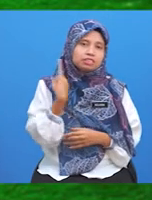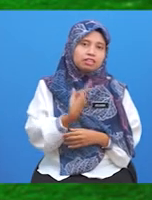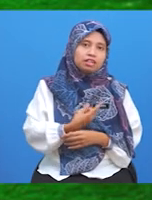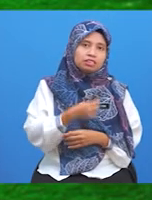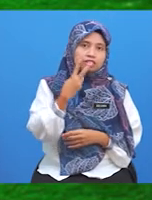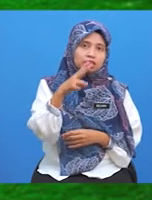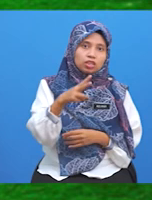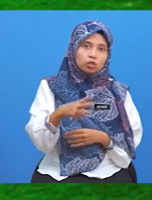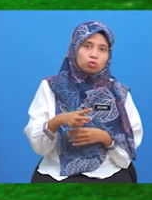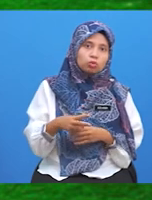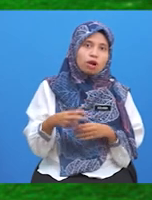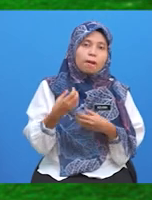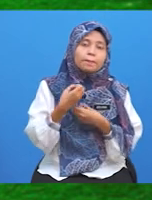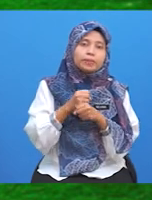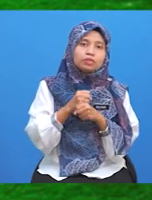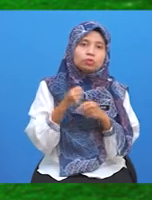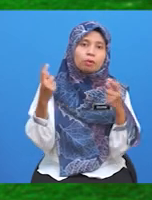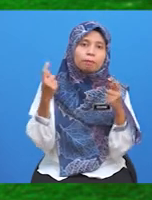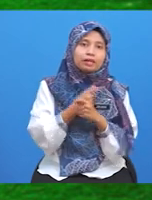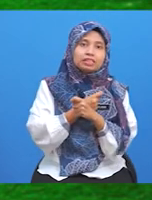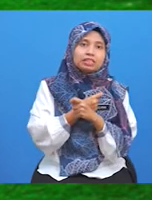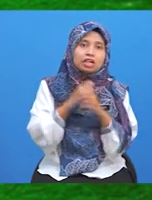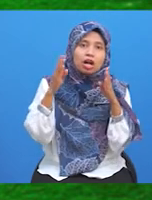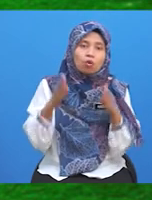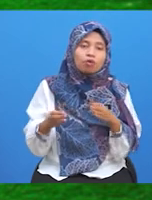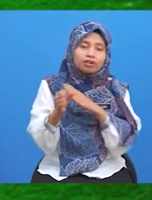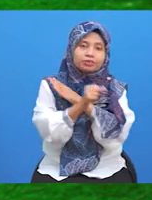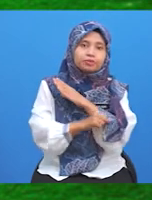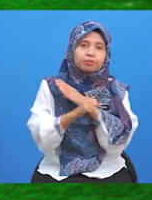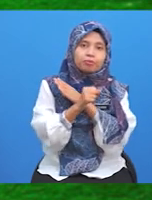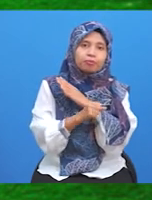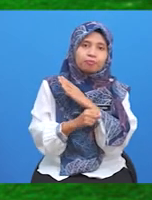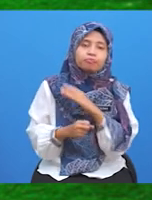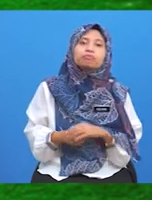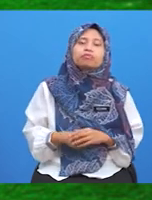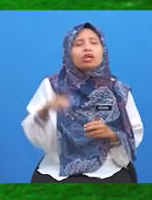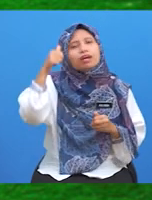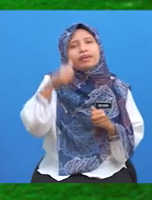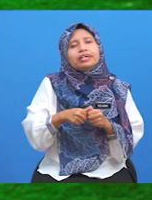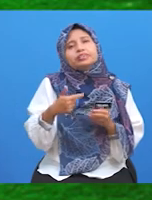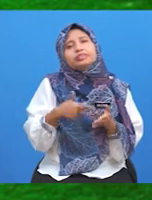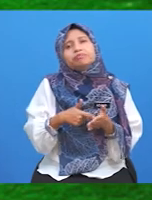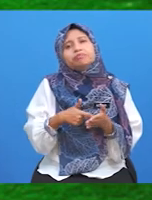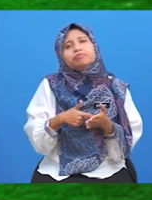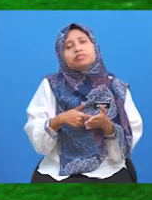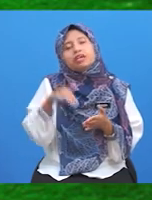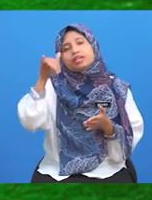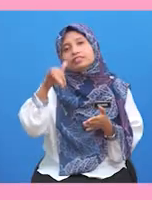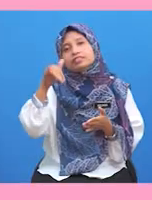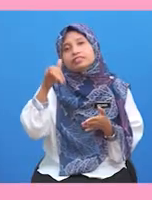secara terperinci bentuk penentangan penduduk tempatan yang pertama. Ingat lagi tak murid-murid?